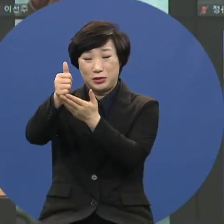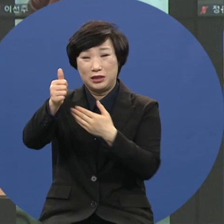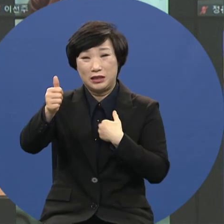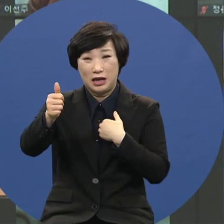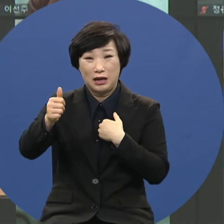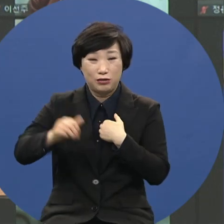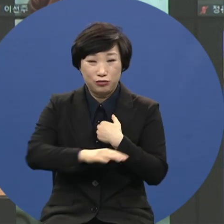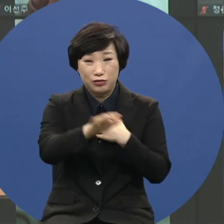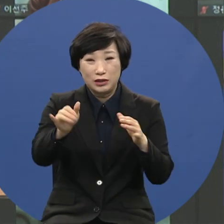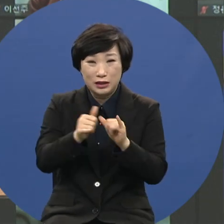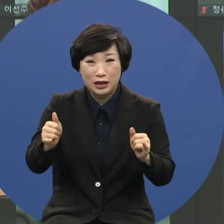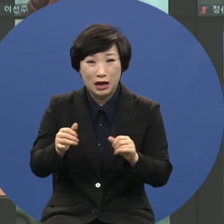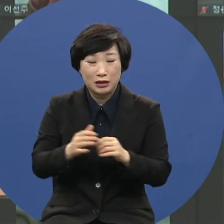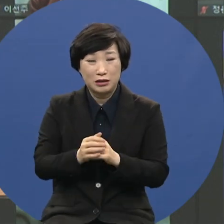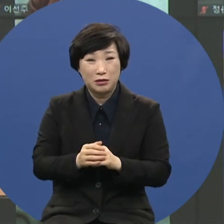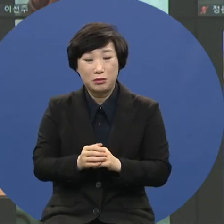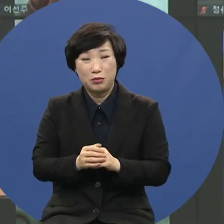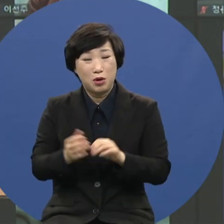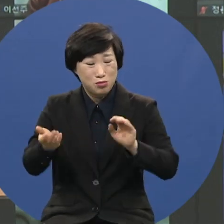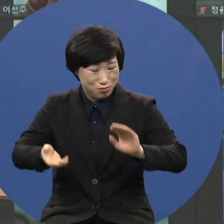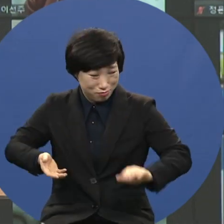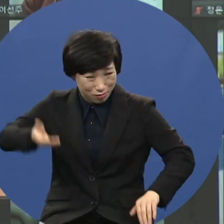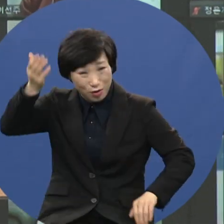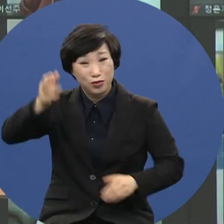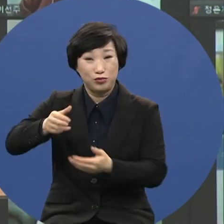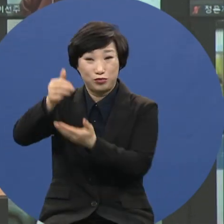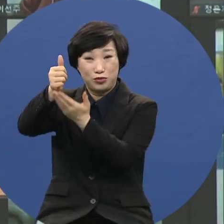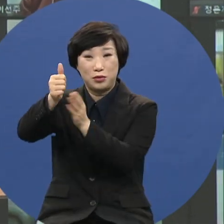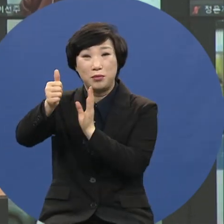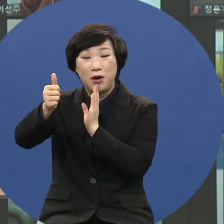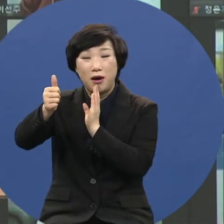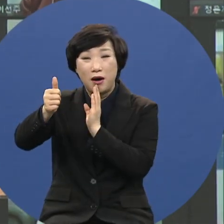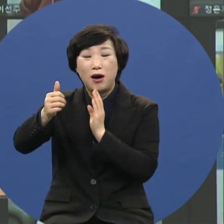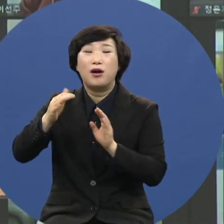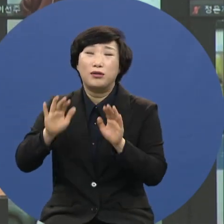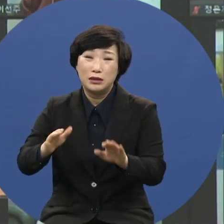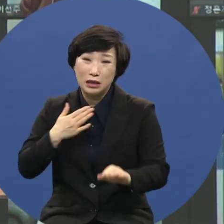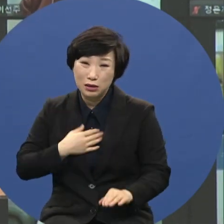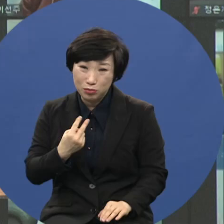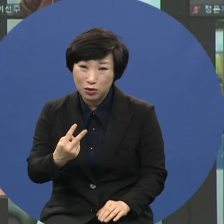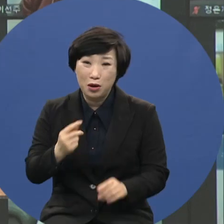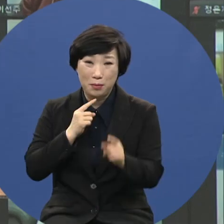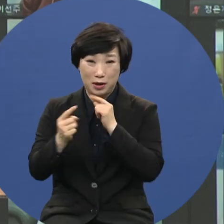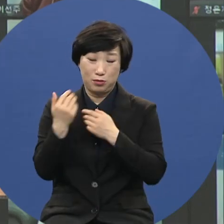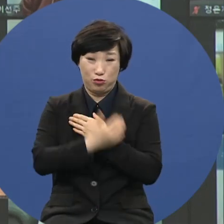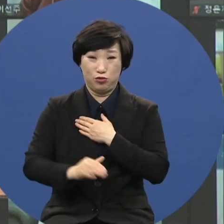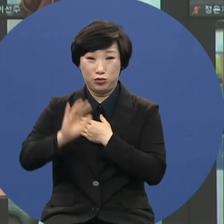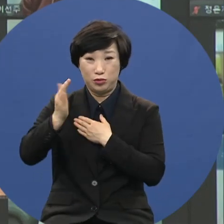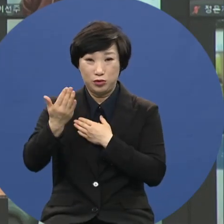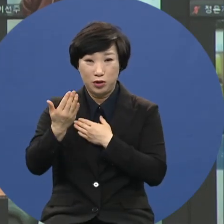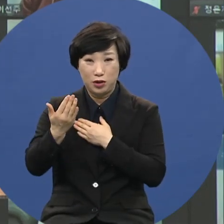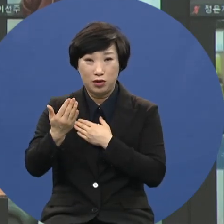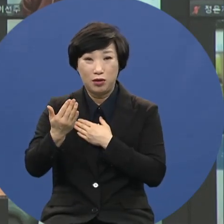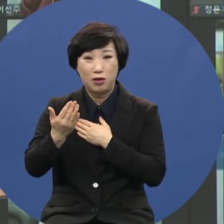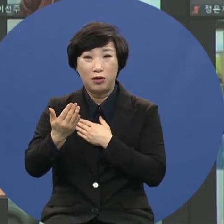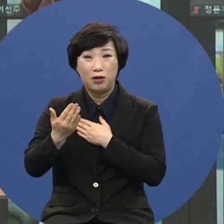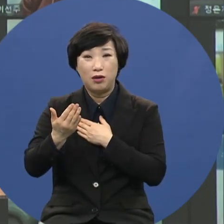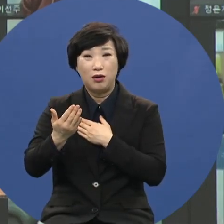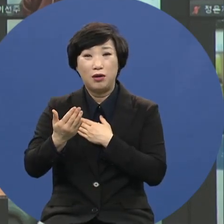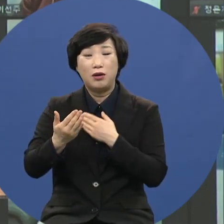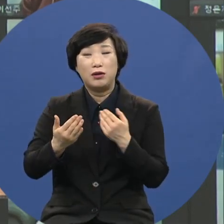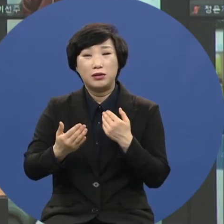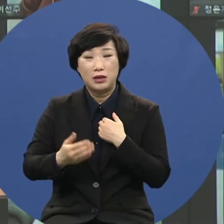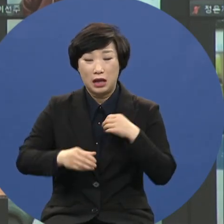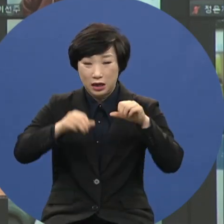우리 같은 거와 상대가 안 되는 분이 고의적으로 말씀이 육신이 되어